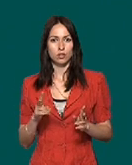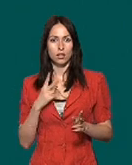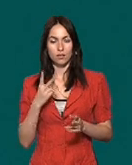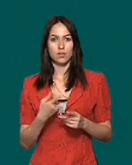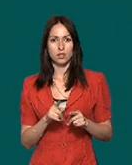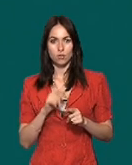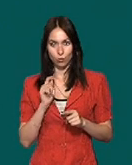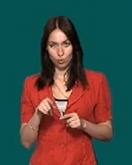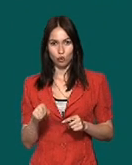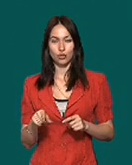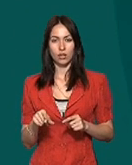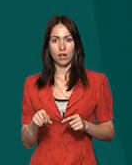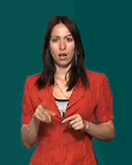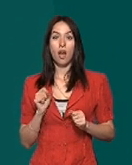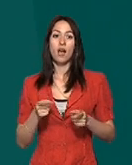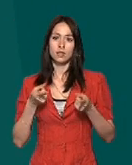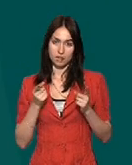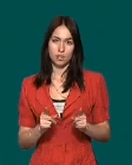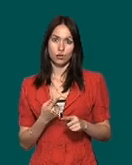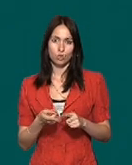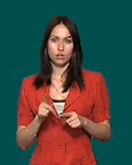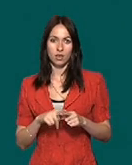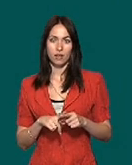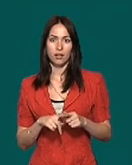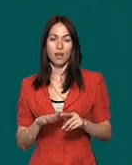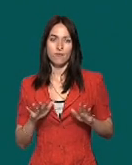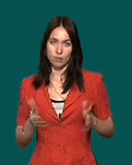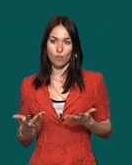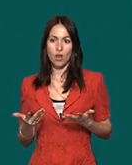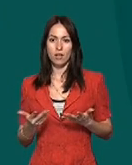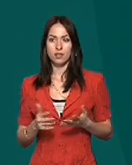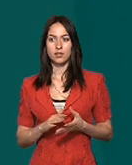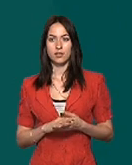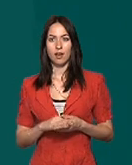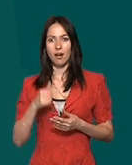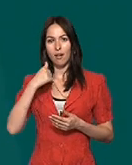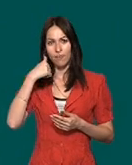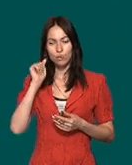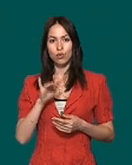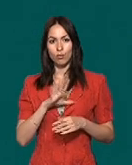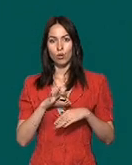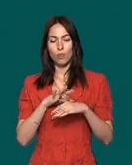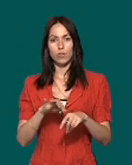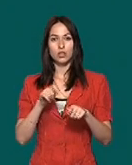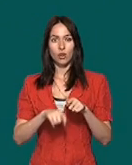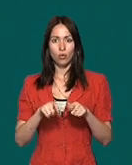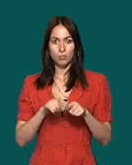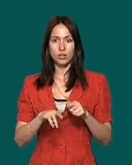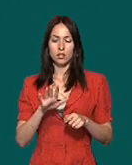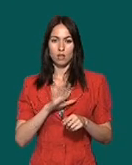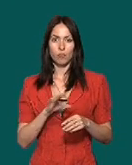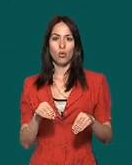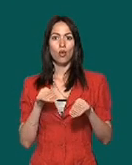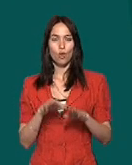не місні. Дійсно, така подія відбулася. Вчора була проведена комісія, було винесено